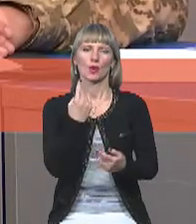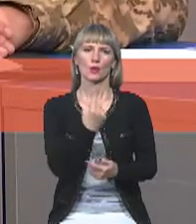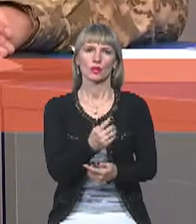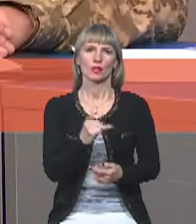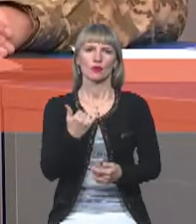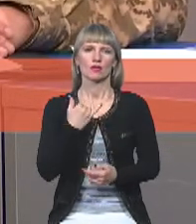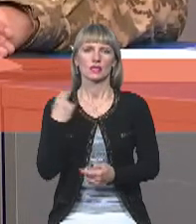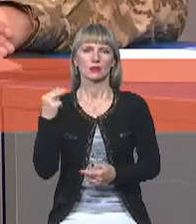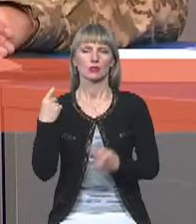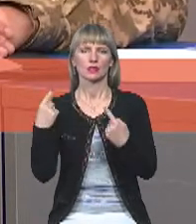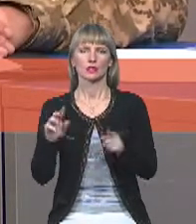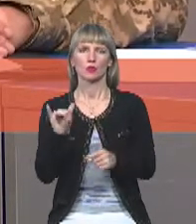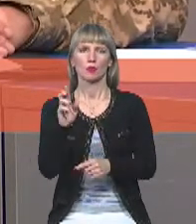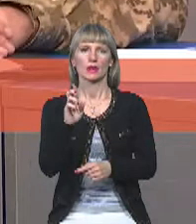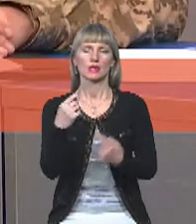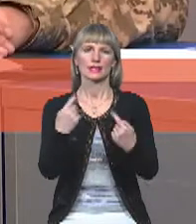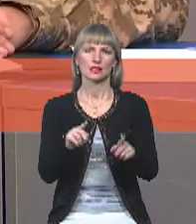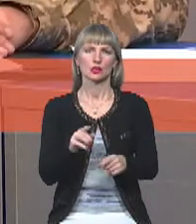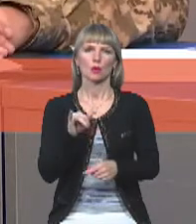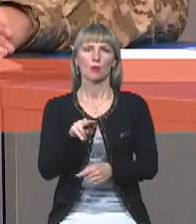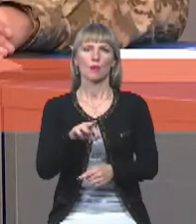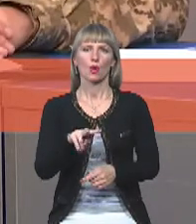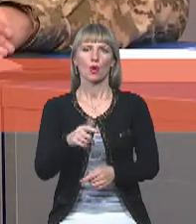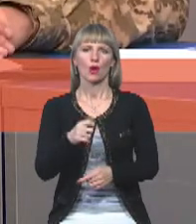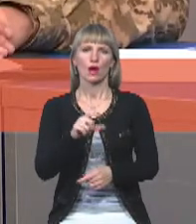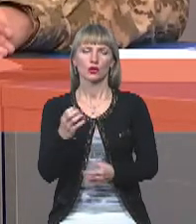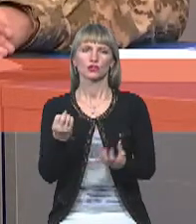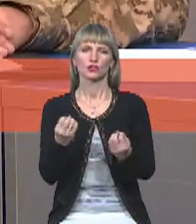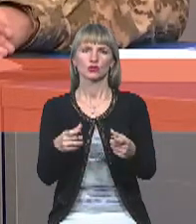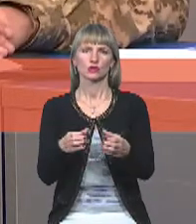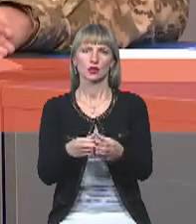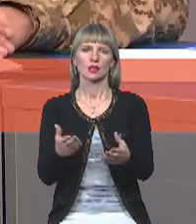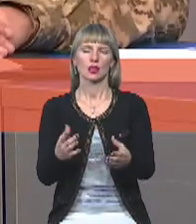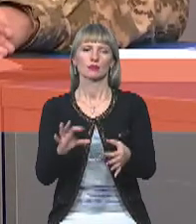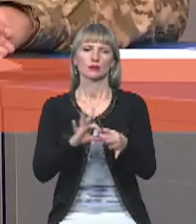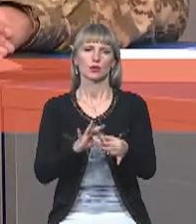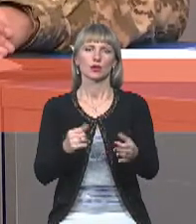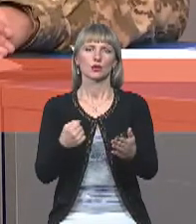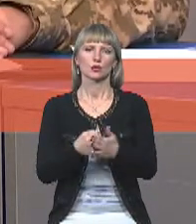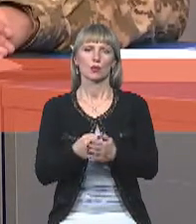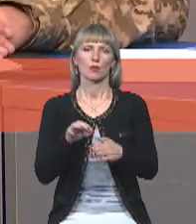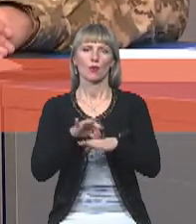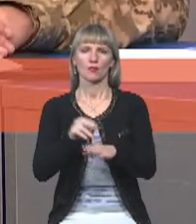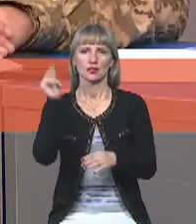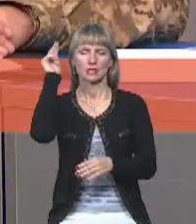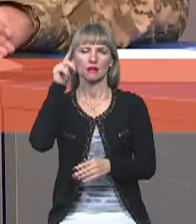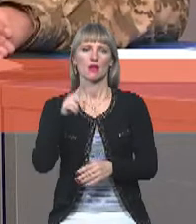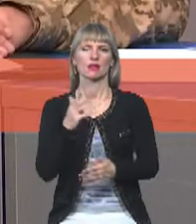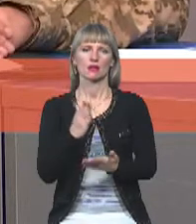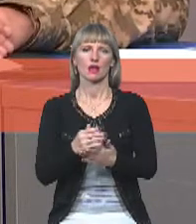нас в Запоріжжі інші, в Бердянську інші, в Пологах ще, які залучаються до проведення занять. І вони є достатньо